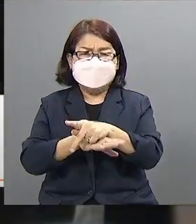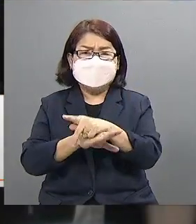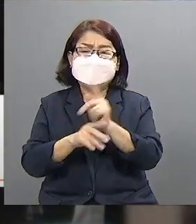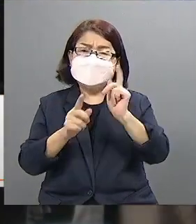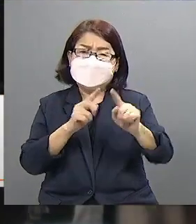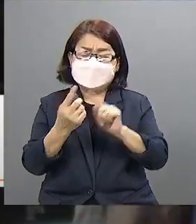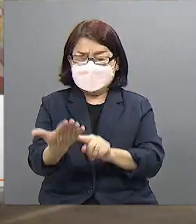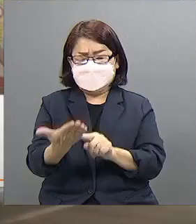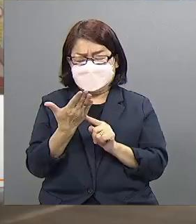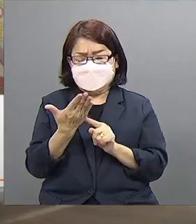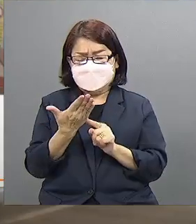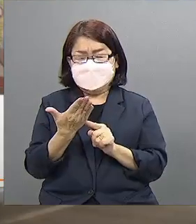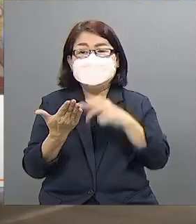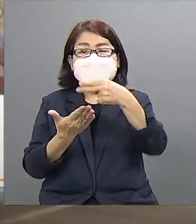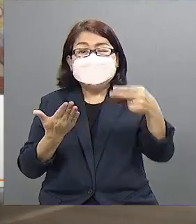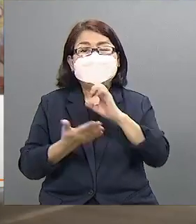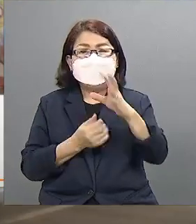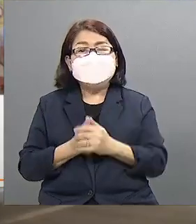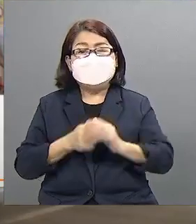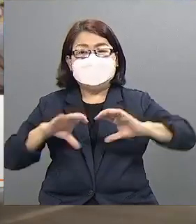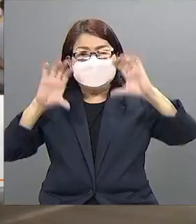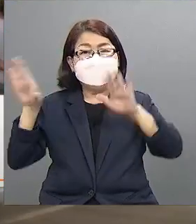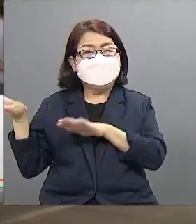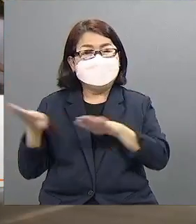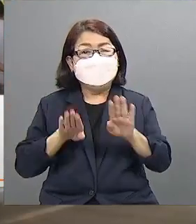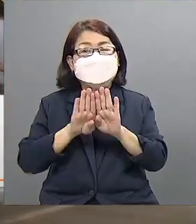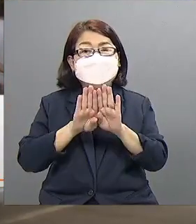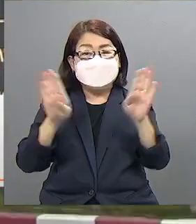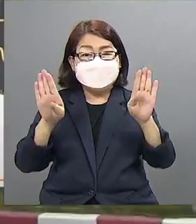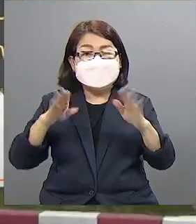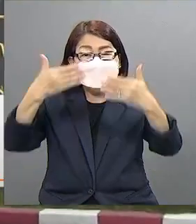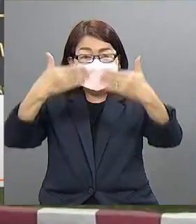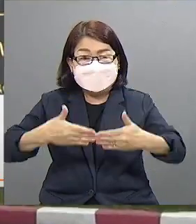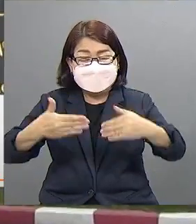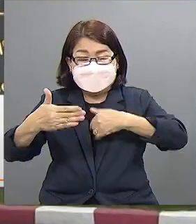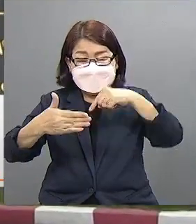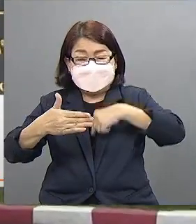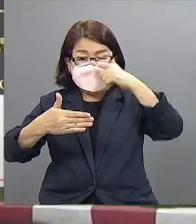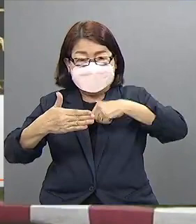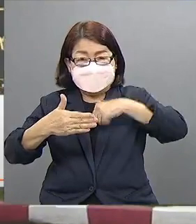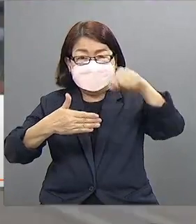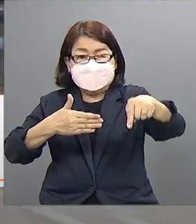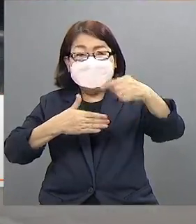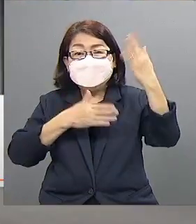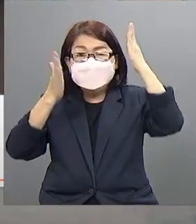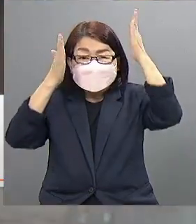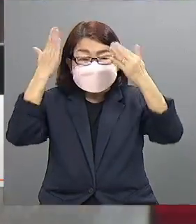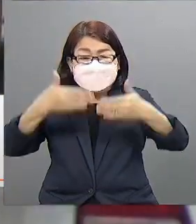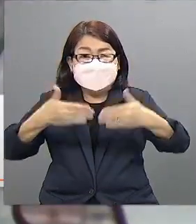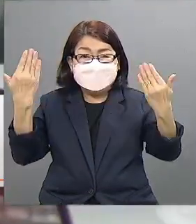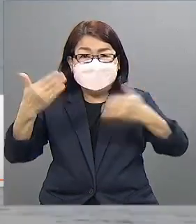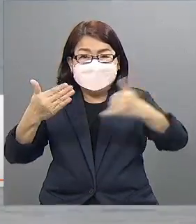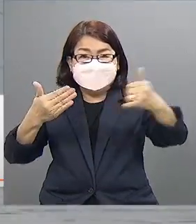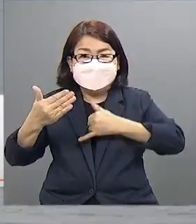บาลนั้นเตรียมเปิดด่านชายแดนไทยมาเลเซียกระตุ้นเศรษฐกิจฟื้นท่องเที่ยว16ธันวาคมนี้ครับศูนย์ต่อต้านข่าวปลอม